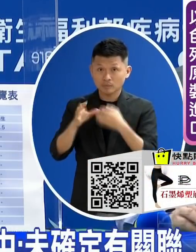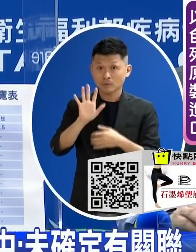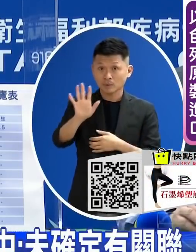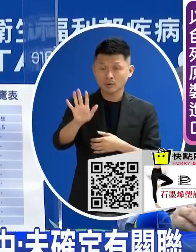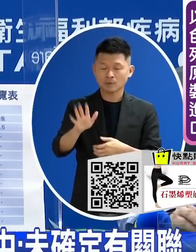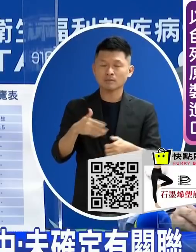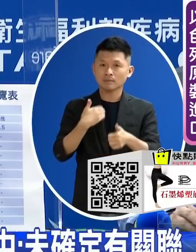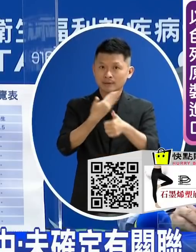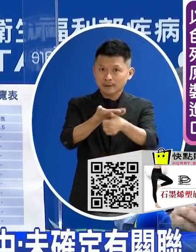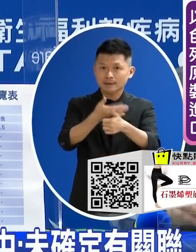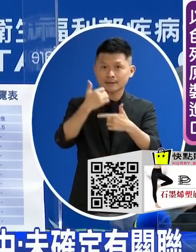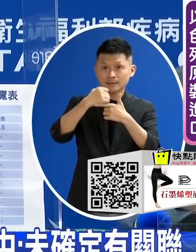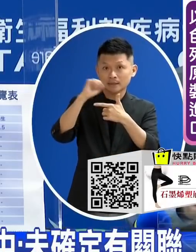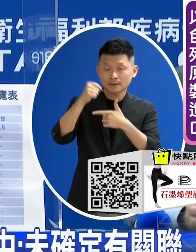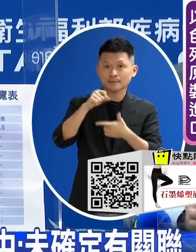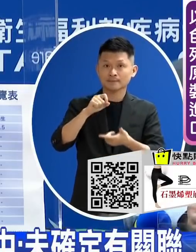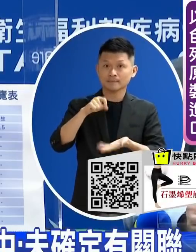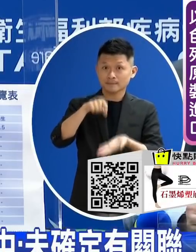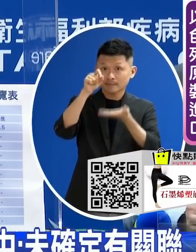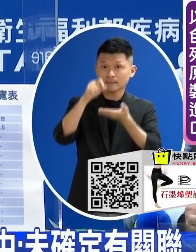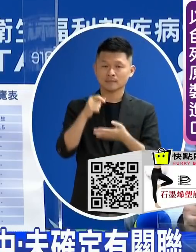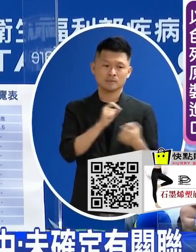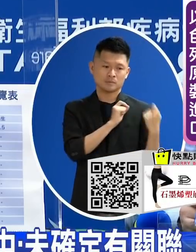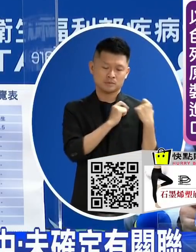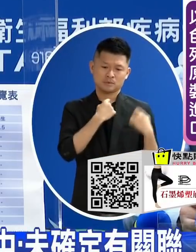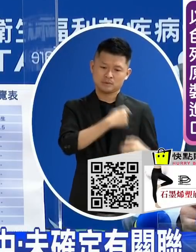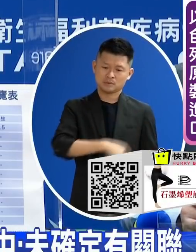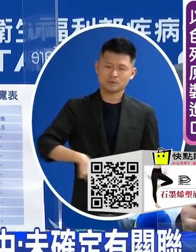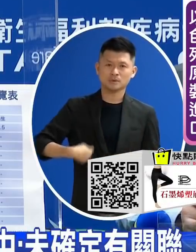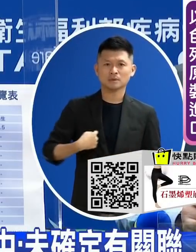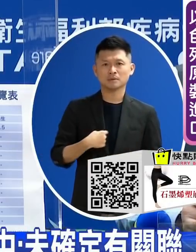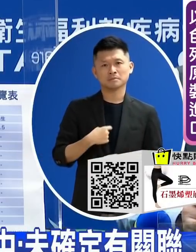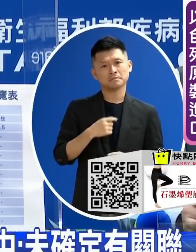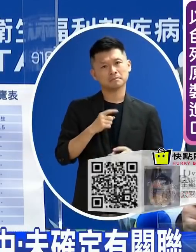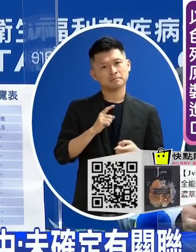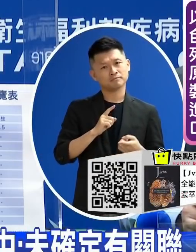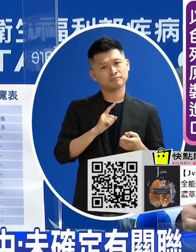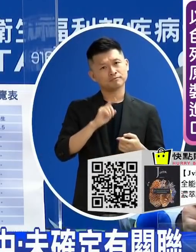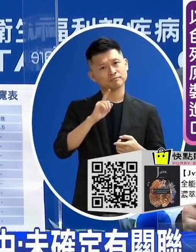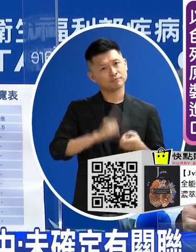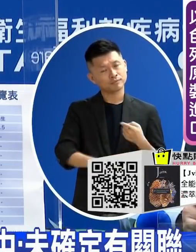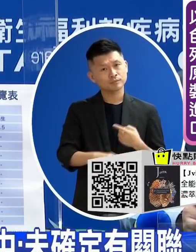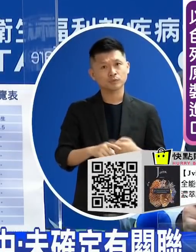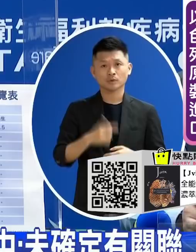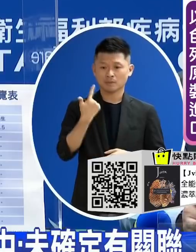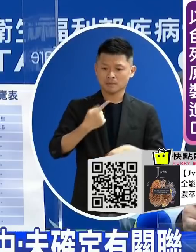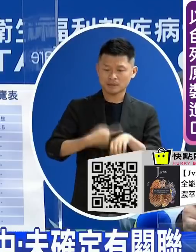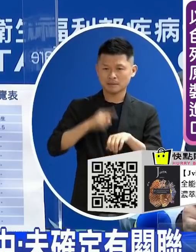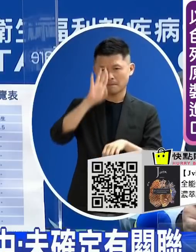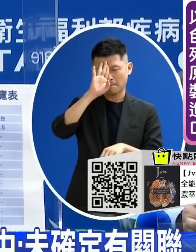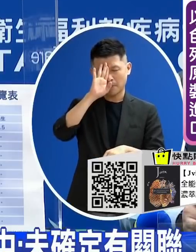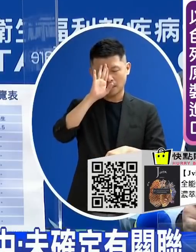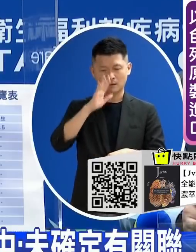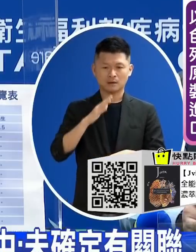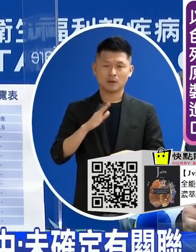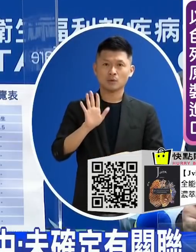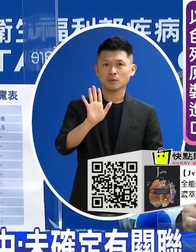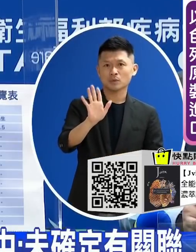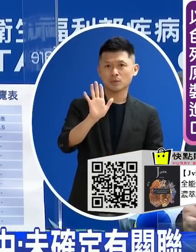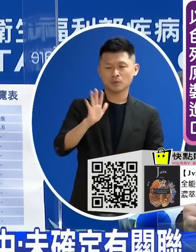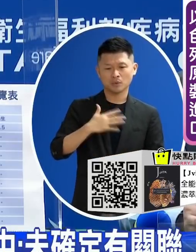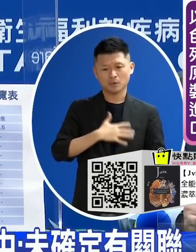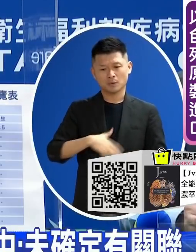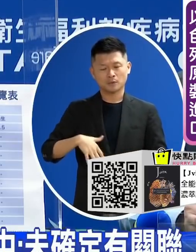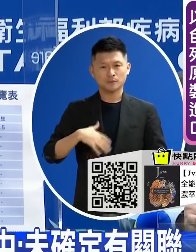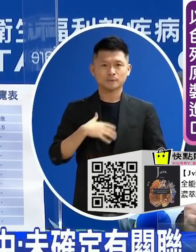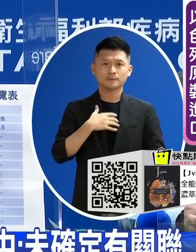家的建议哈，对于近期身体具状况或慢性病情不稳定的时候。好，那建议身体状况较